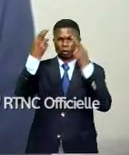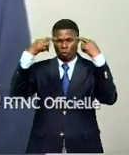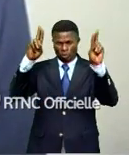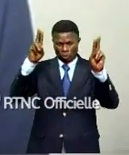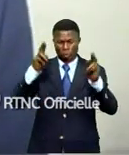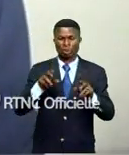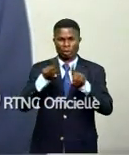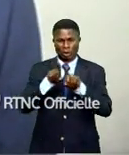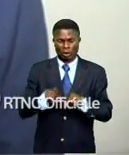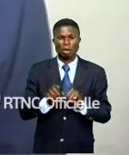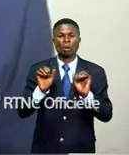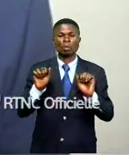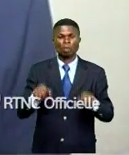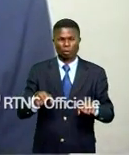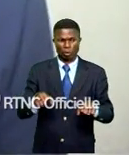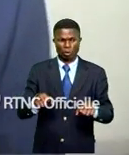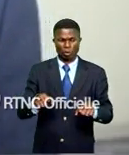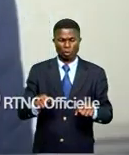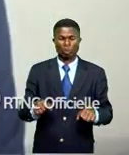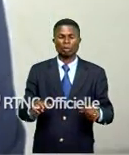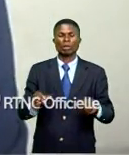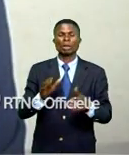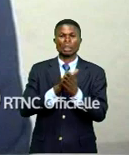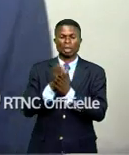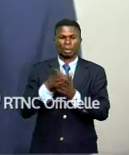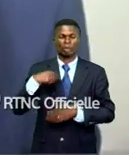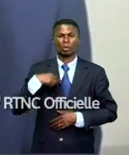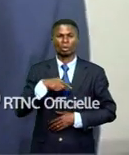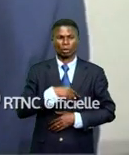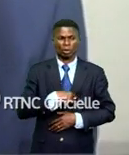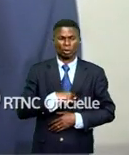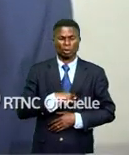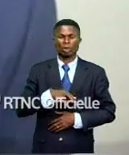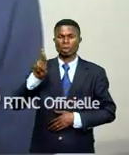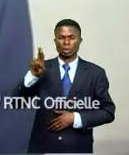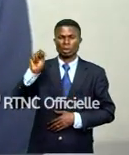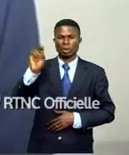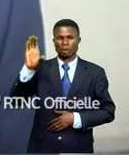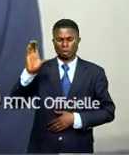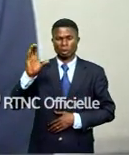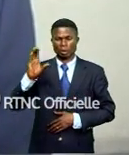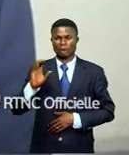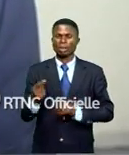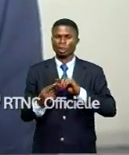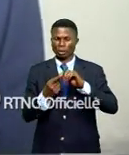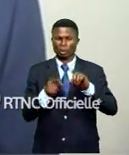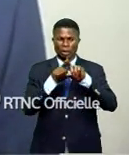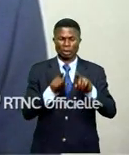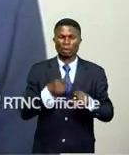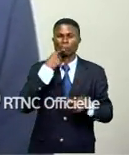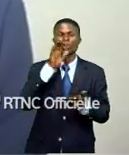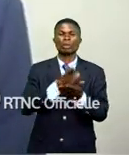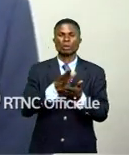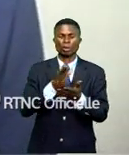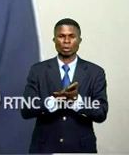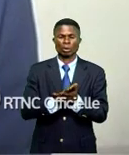Il est également aussi une opportunité pour nous, moi RTC en particulier, de remercier